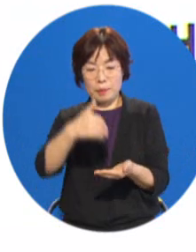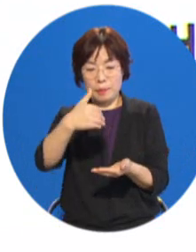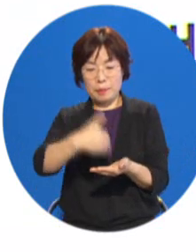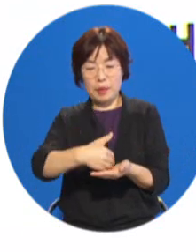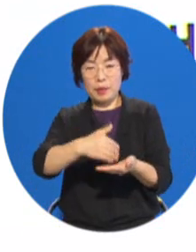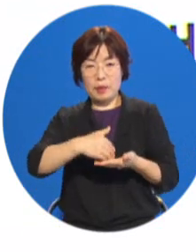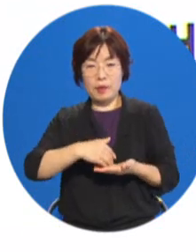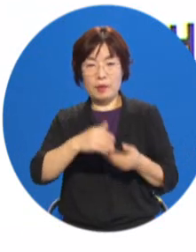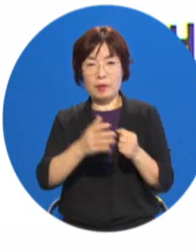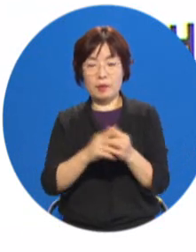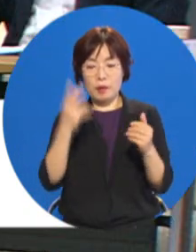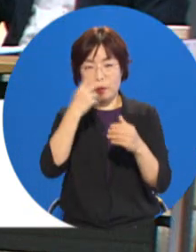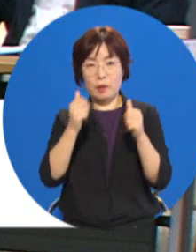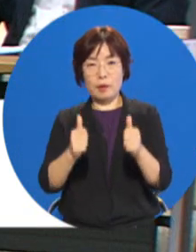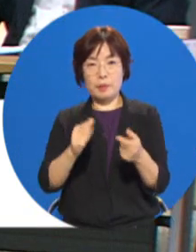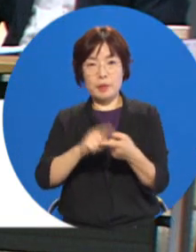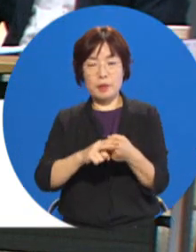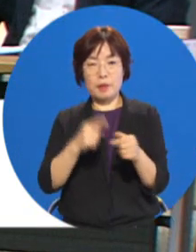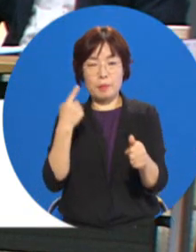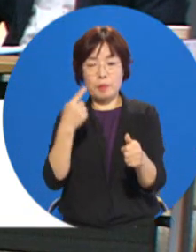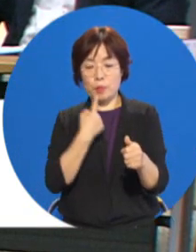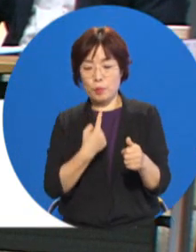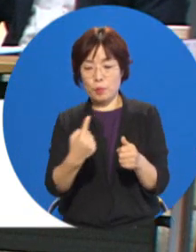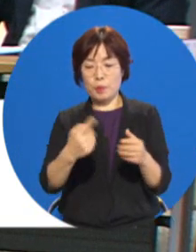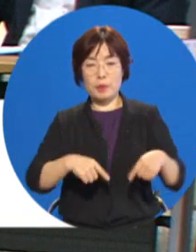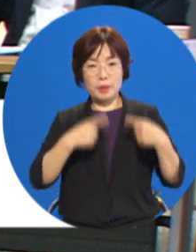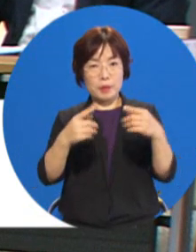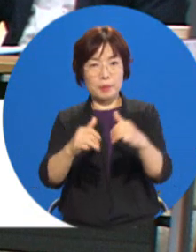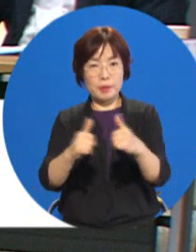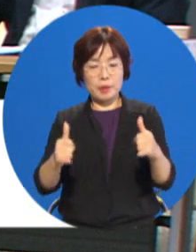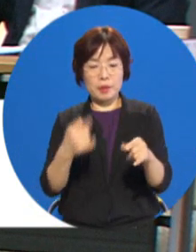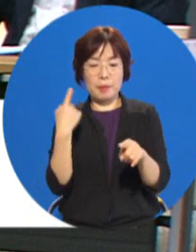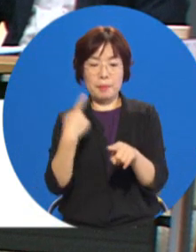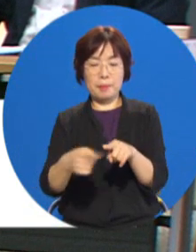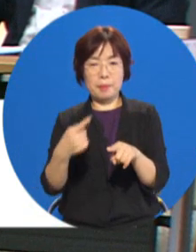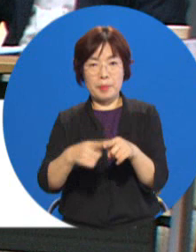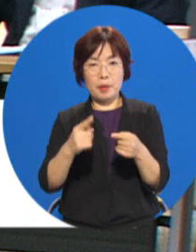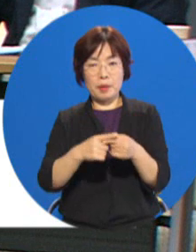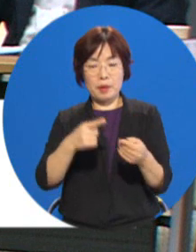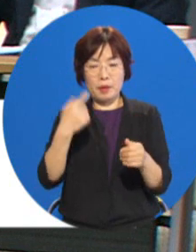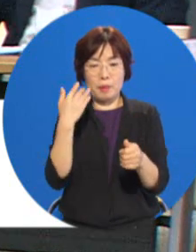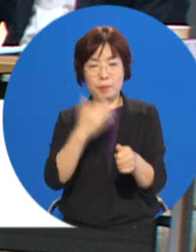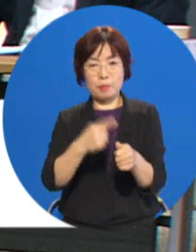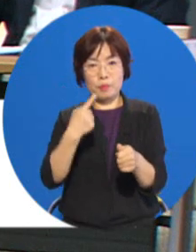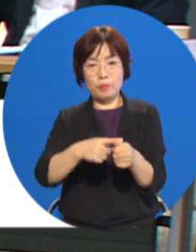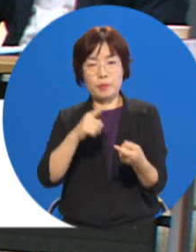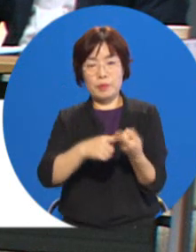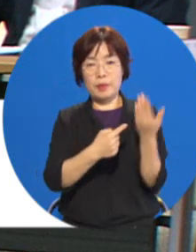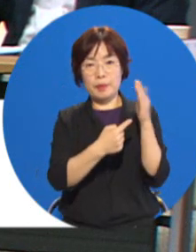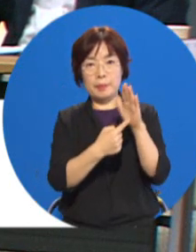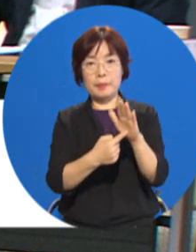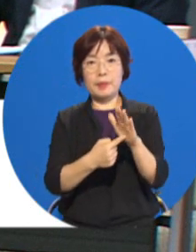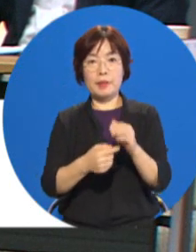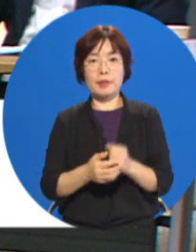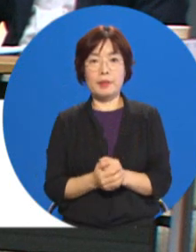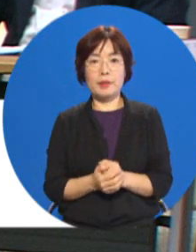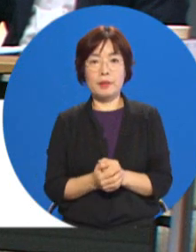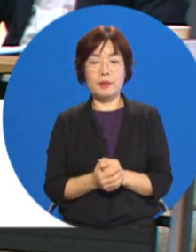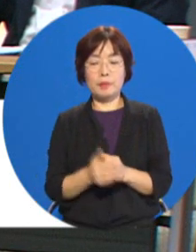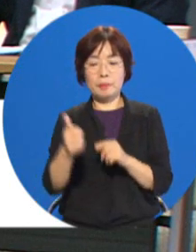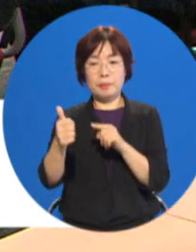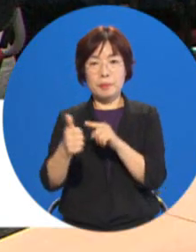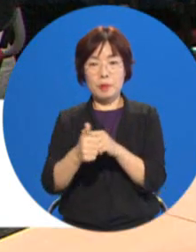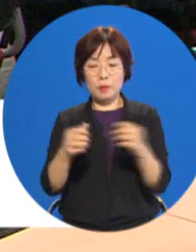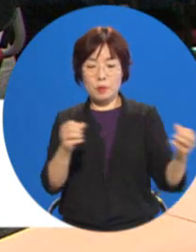언급하면서 최근 검찰개혁 촉구, 촛불집회 참여자들을 평가 절하하는 발언을 한 것으로 알려졌습니다. 송 군수는